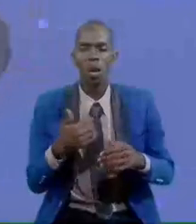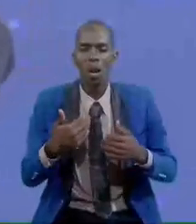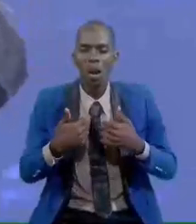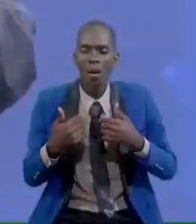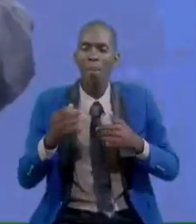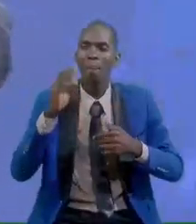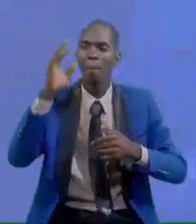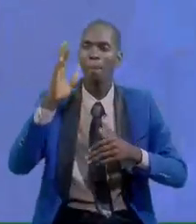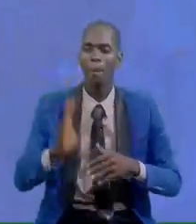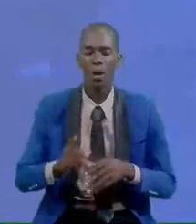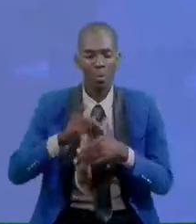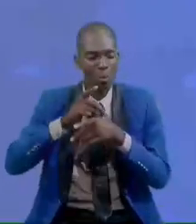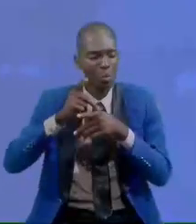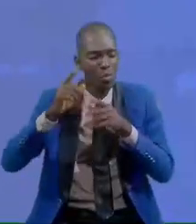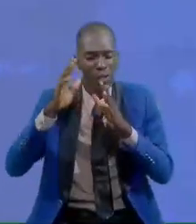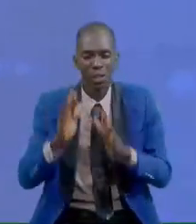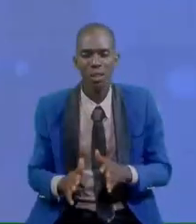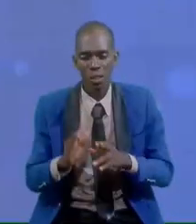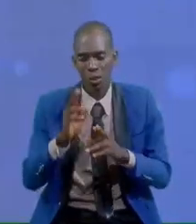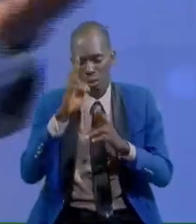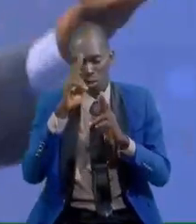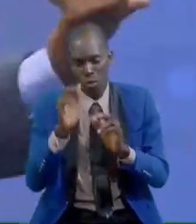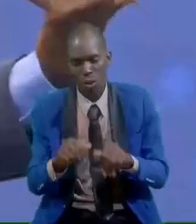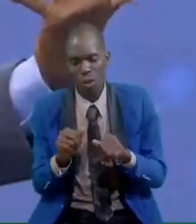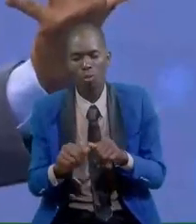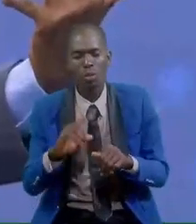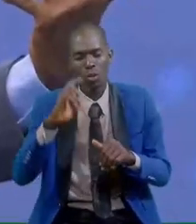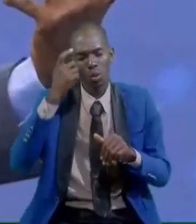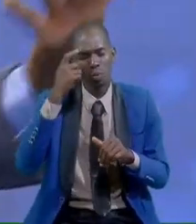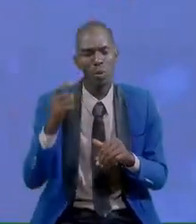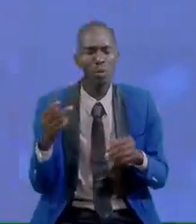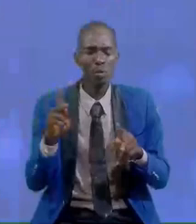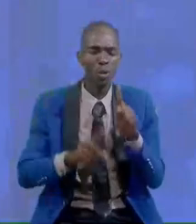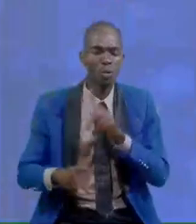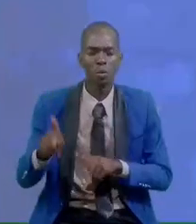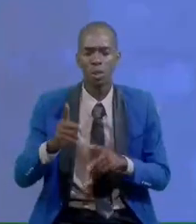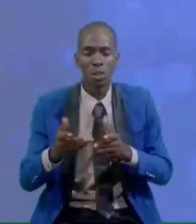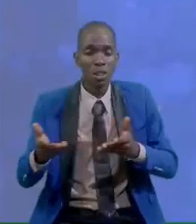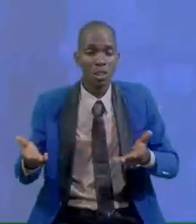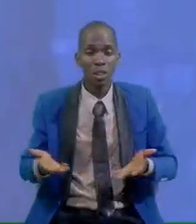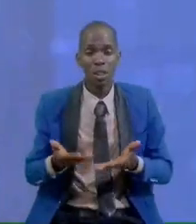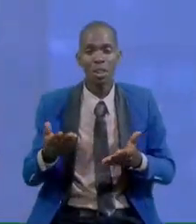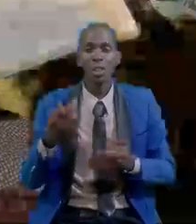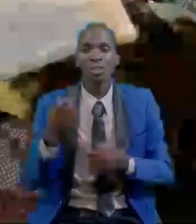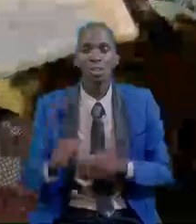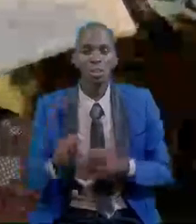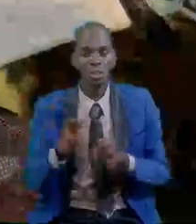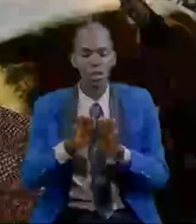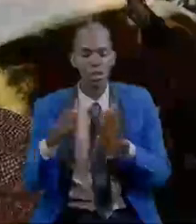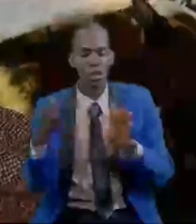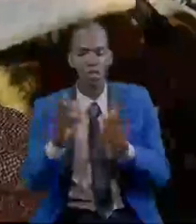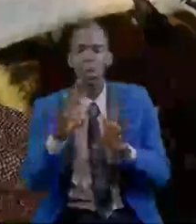les ministres, les professionnels, les dignitaires, les officiels sur la plateforme. Les portes sont